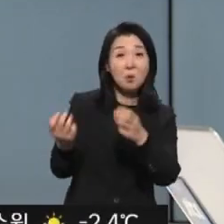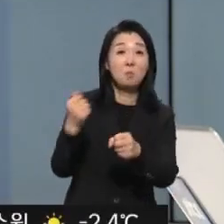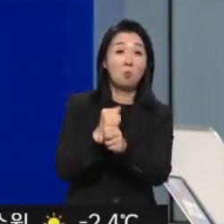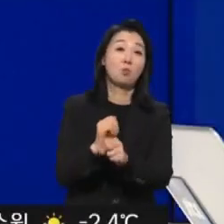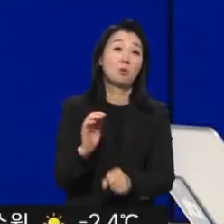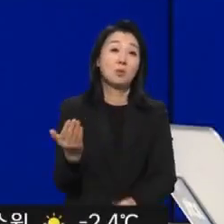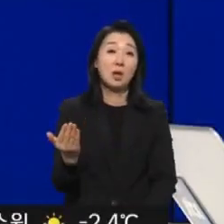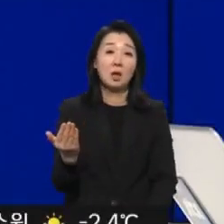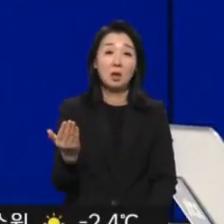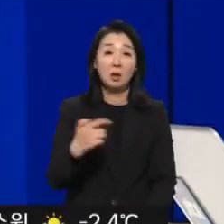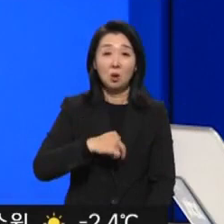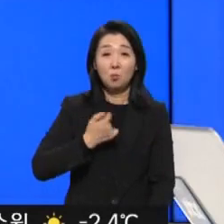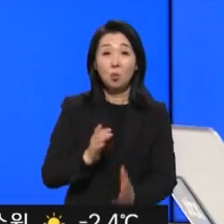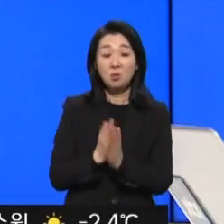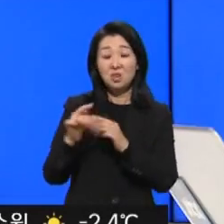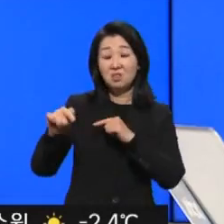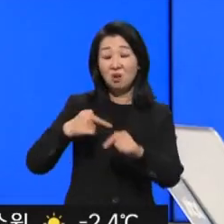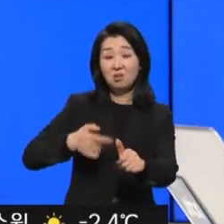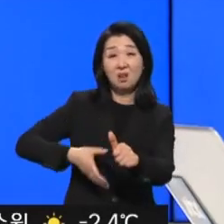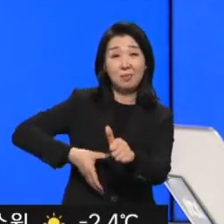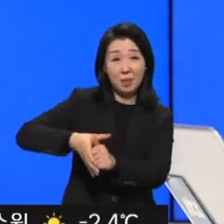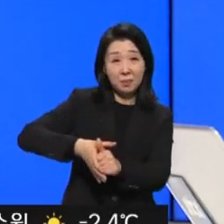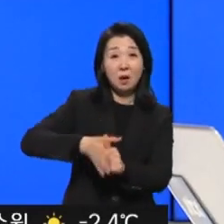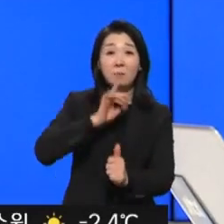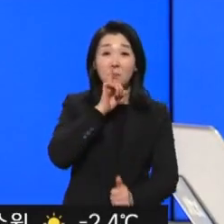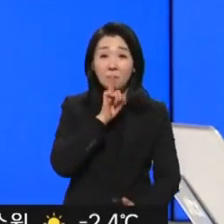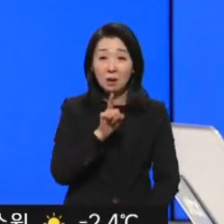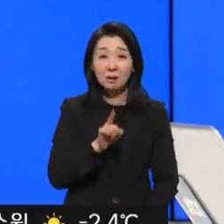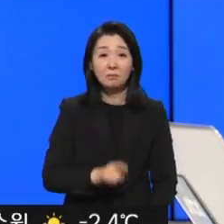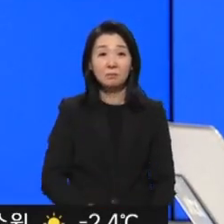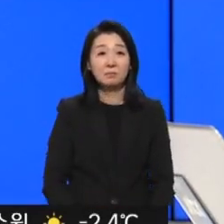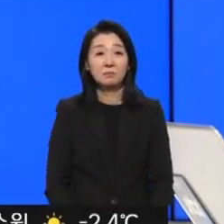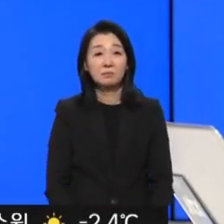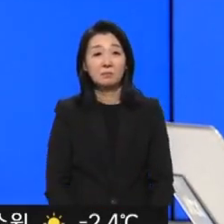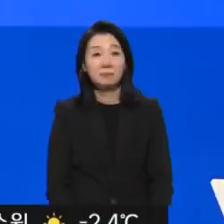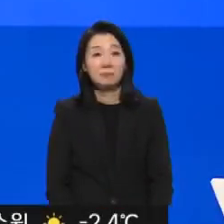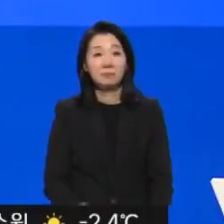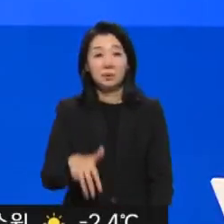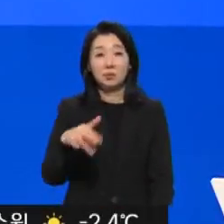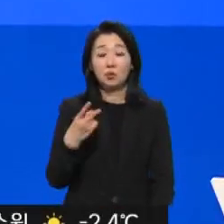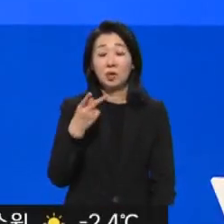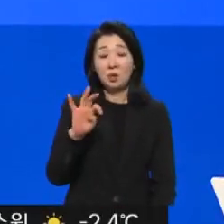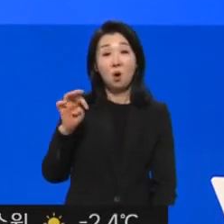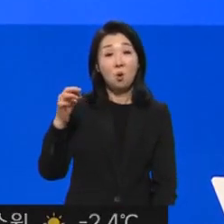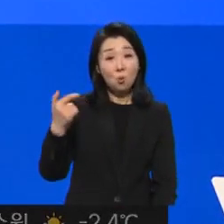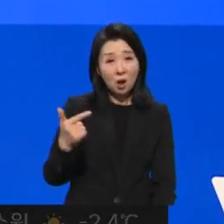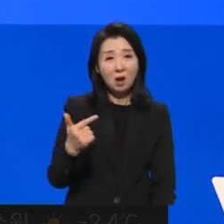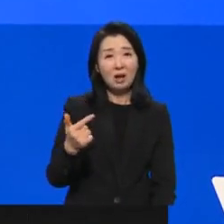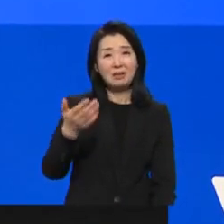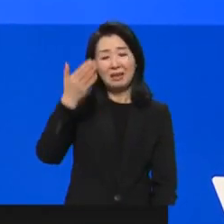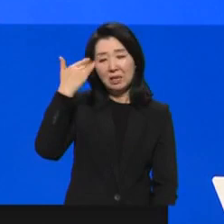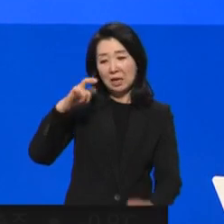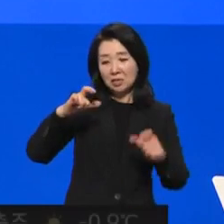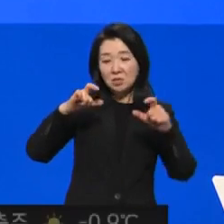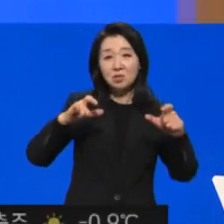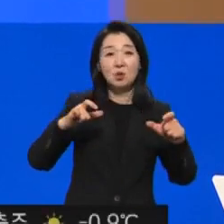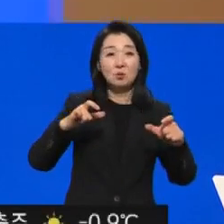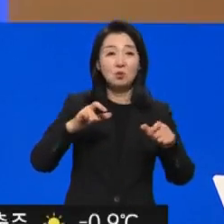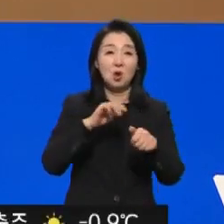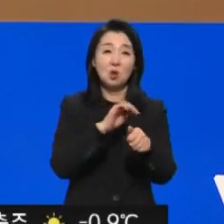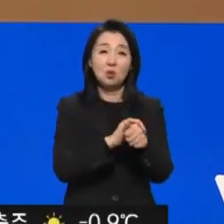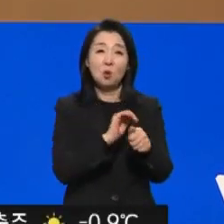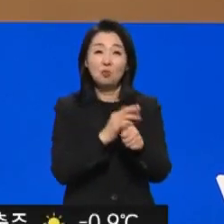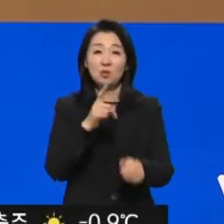됐습니다. 본인이 정치적 탄압을 받았다는 그런 입장을 내놨다는 거죠. 그렇습니다. 최경환 전 부총리가 옛 지역구인 경북